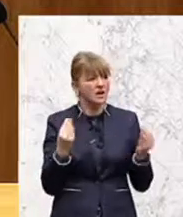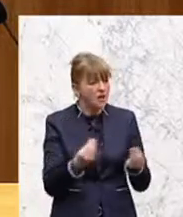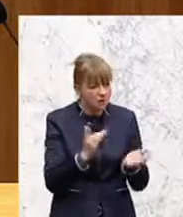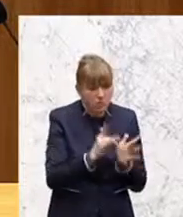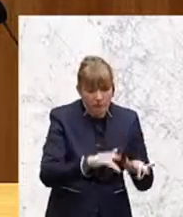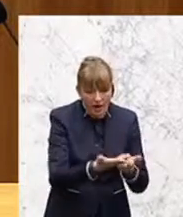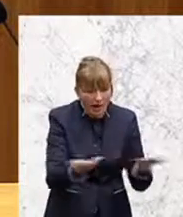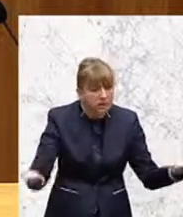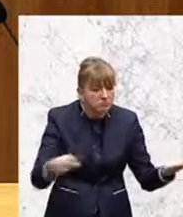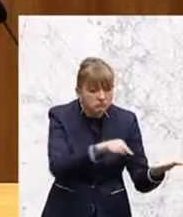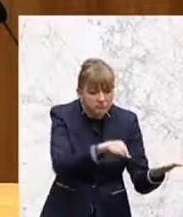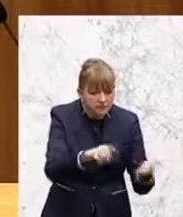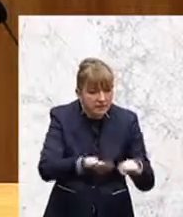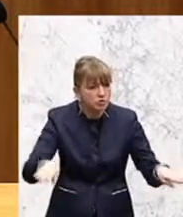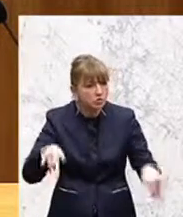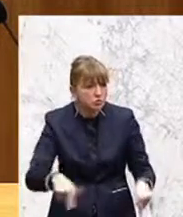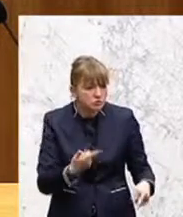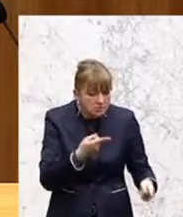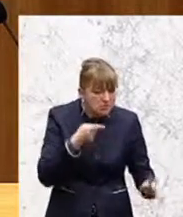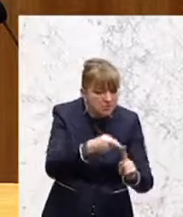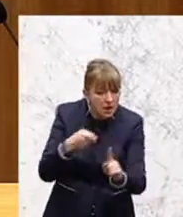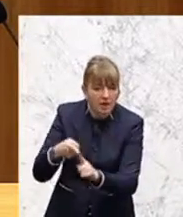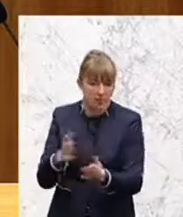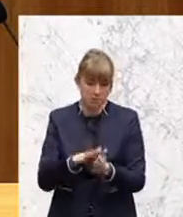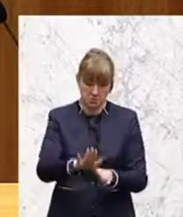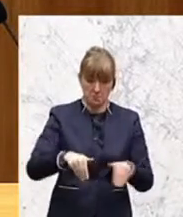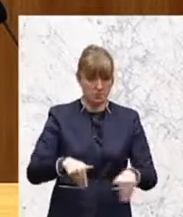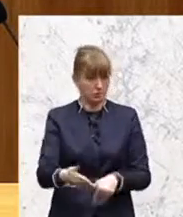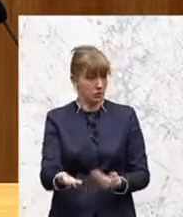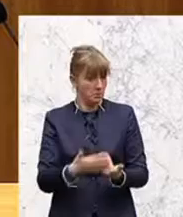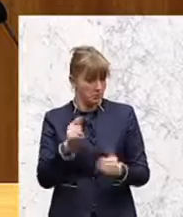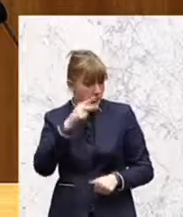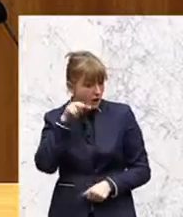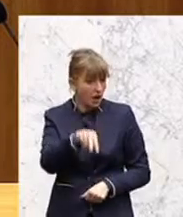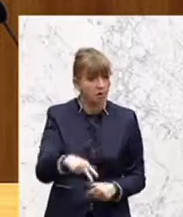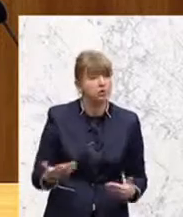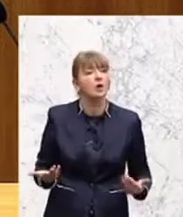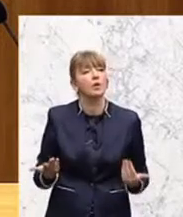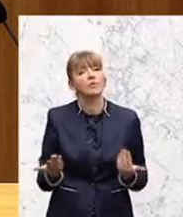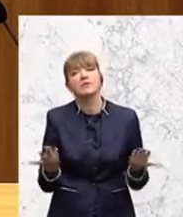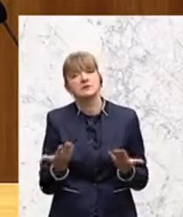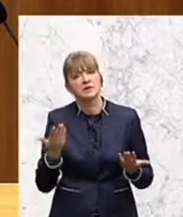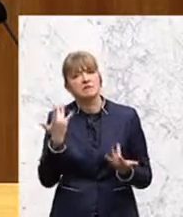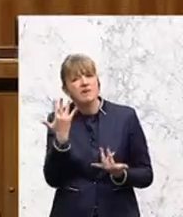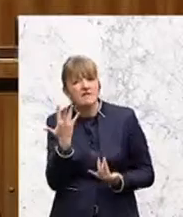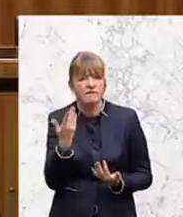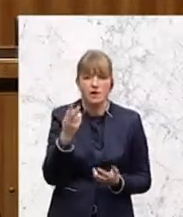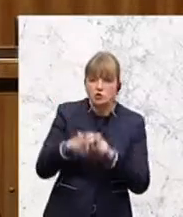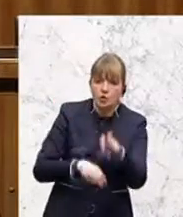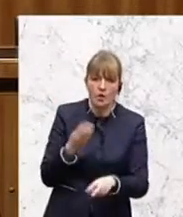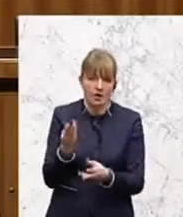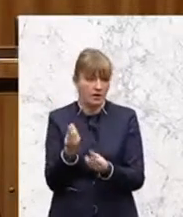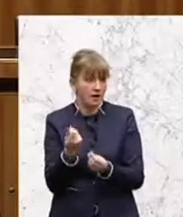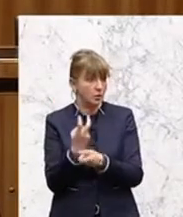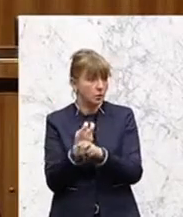angehen können. Allein in Ihrem Ressort würde ich mir mal anschauen, wie viel Geld, wie viel Steuergeld gibt Österreich